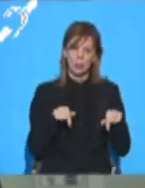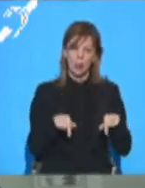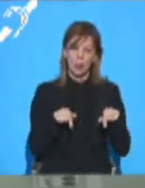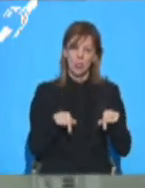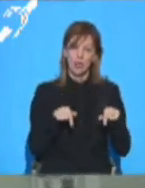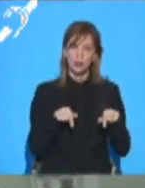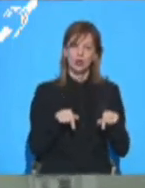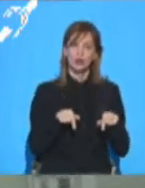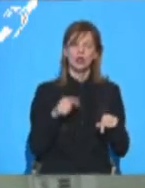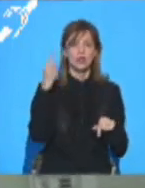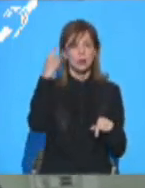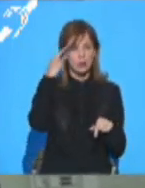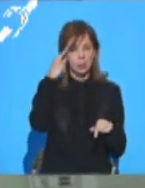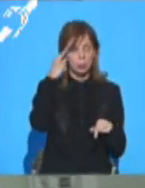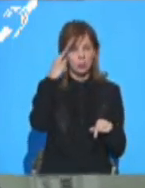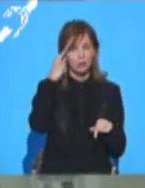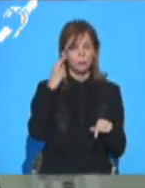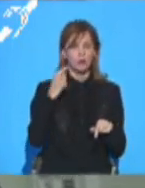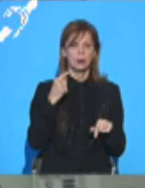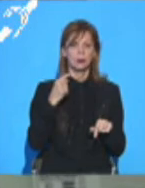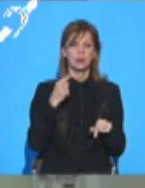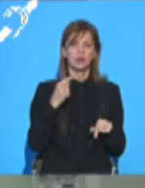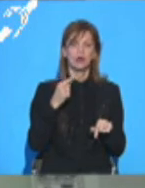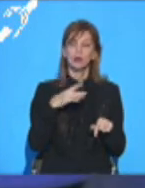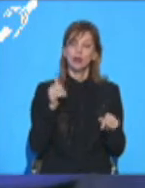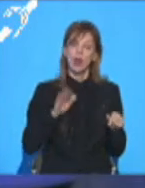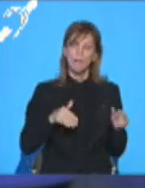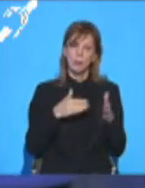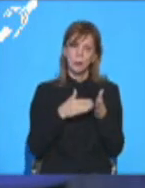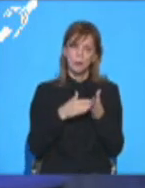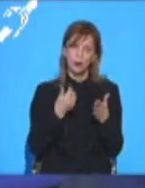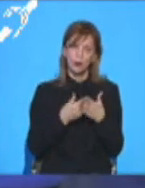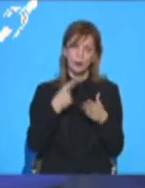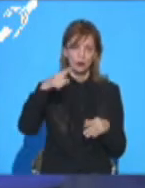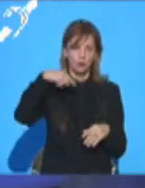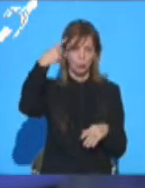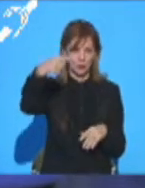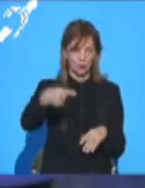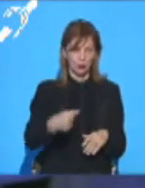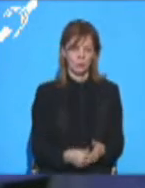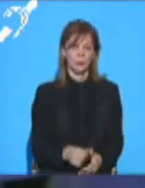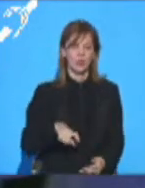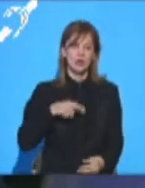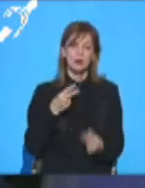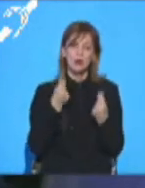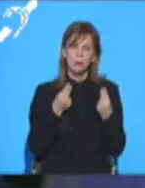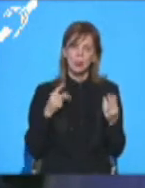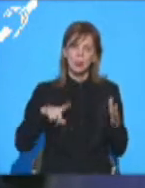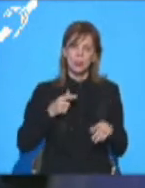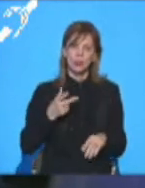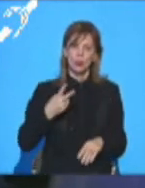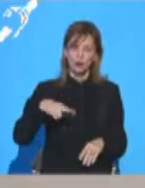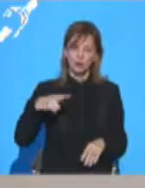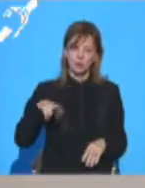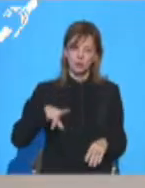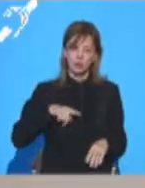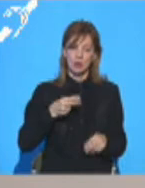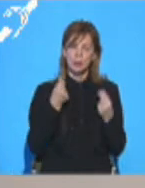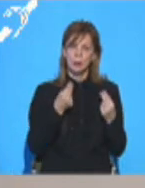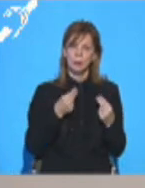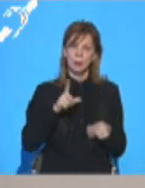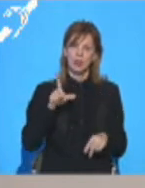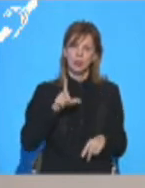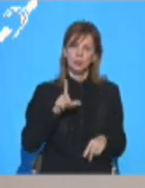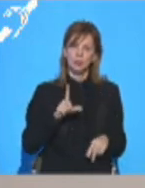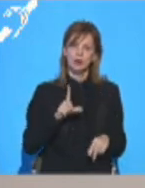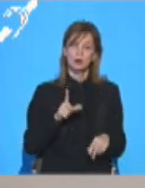va ține cont sigur și de ceea ce noi avem nevoie pentru programele care urmează să fie în derulare. Este bine că este o continuare, este bine că fermierii se bazează pe